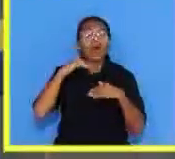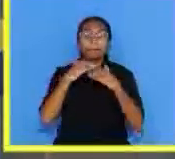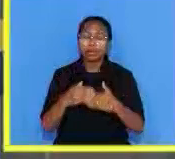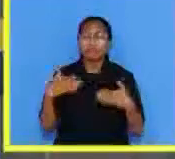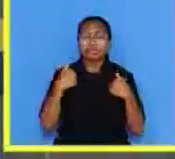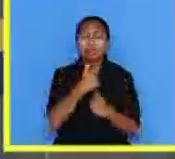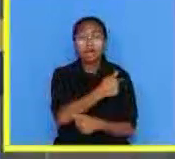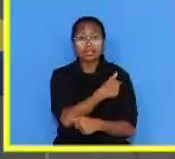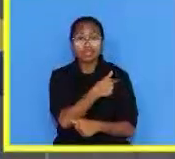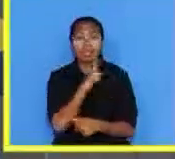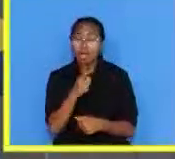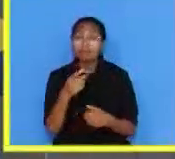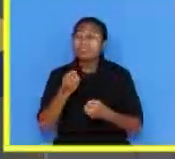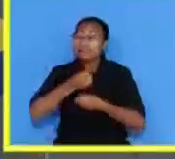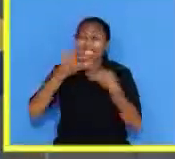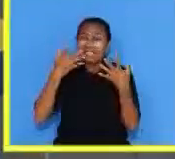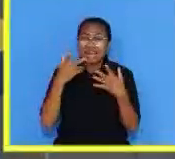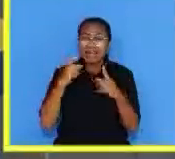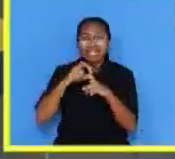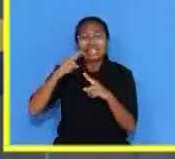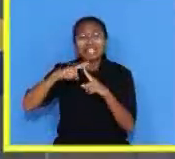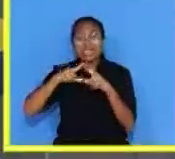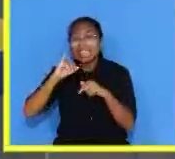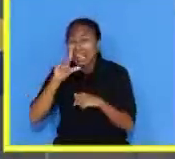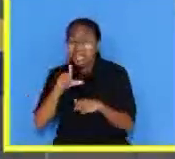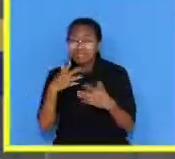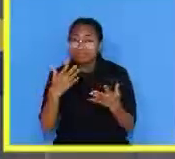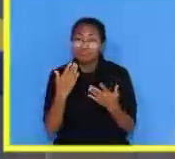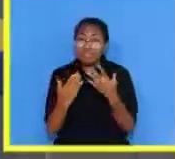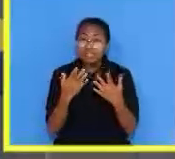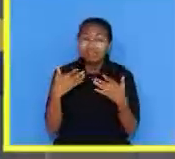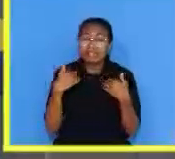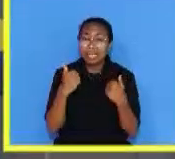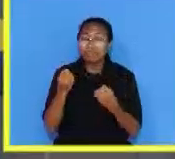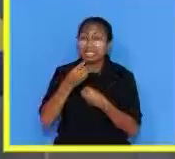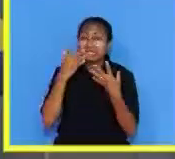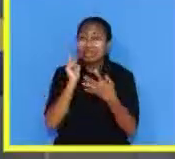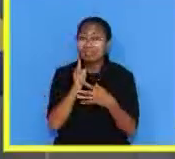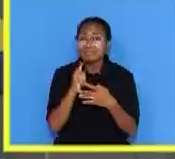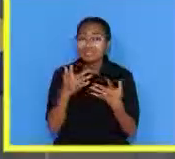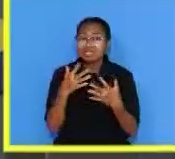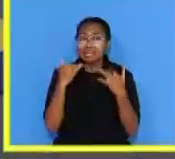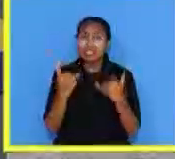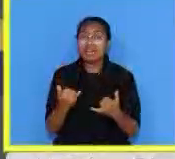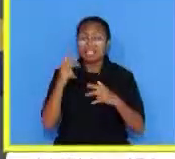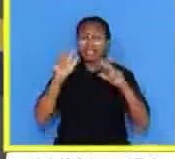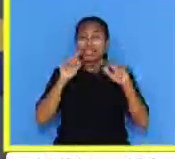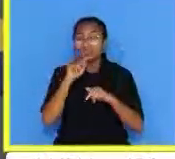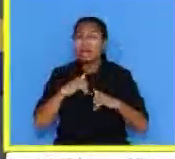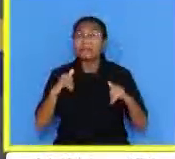Mungkin bisa lebih detail Ibu menjelaskan kepada kita mungkin cakupan vaksinasi ibu hamil di Nusa Tenggara Timur saat ini juga seperti